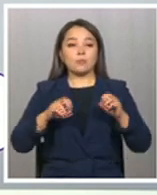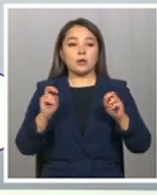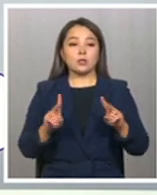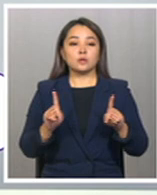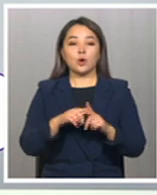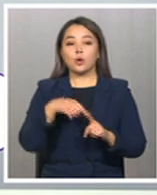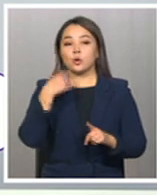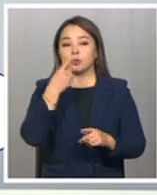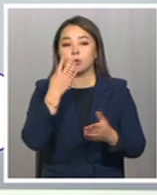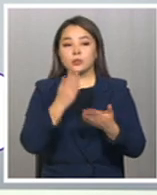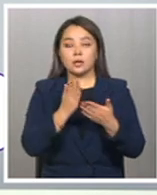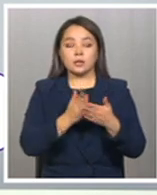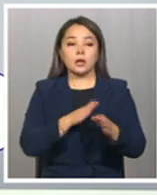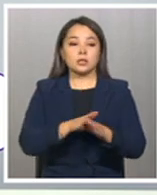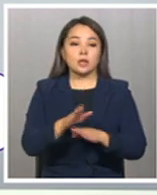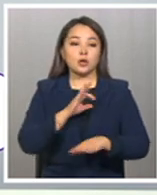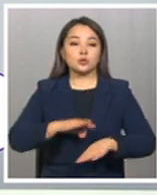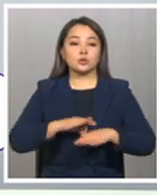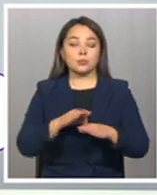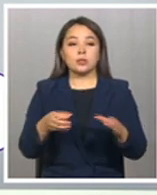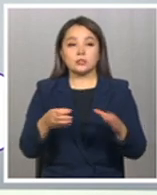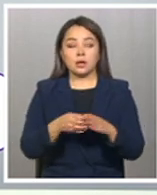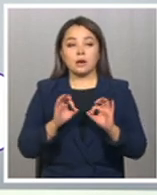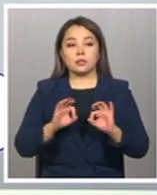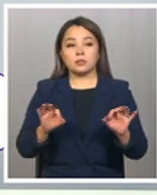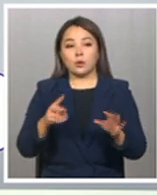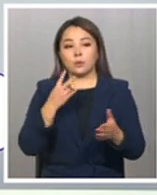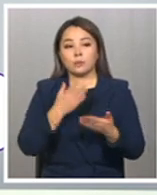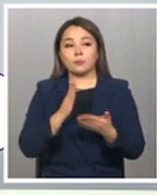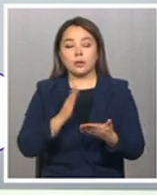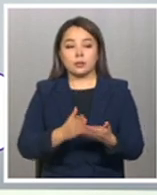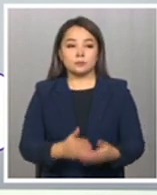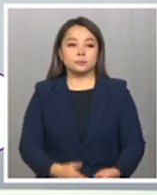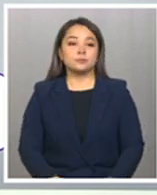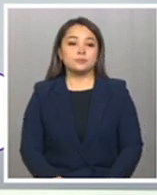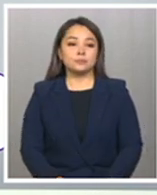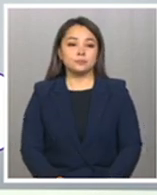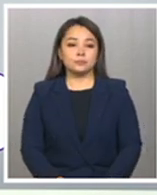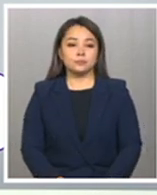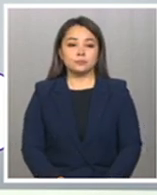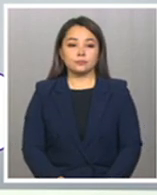түрлерін жүзеге асырылуымен сипатталады екен.